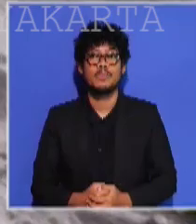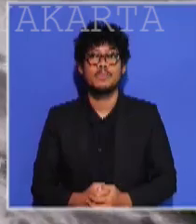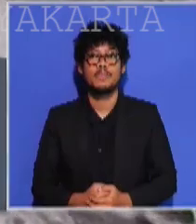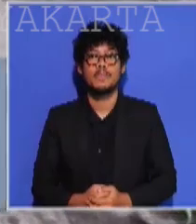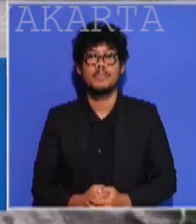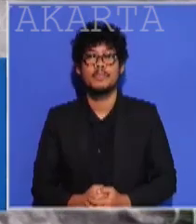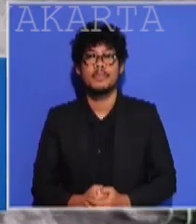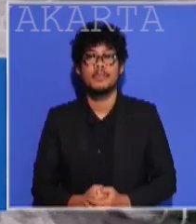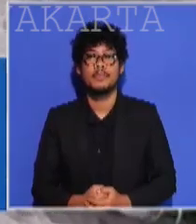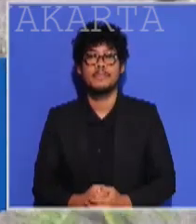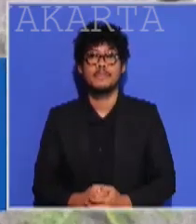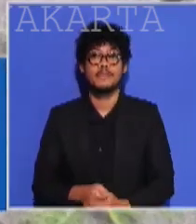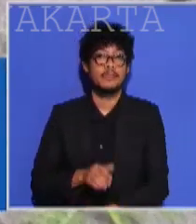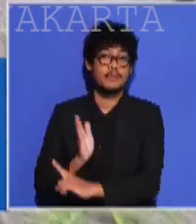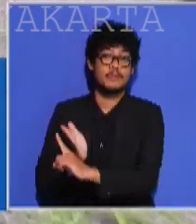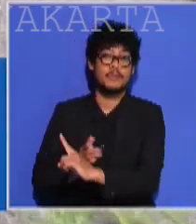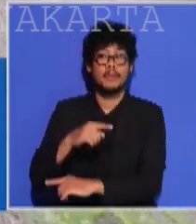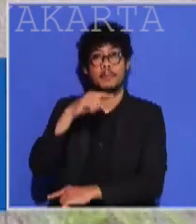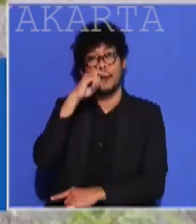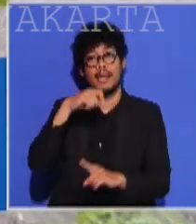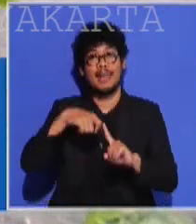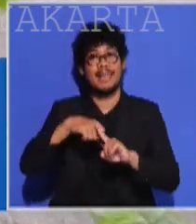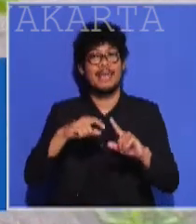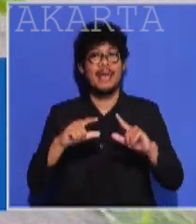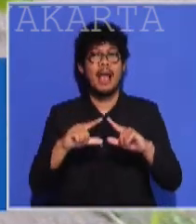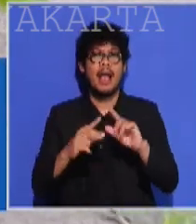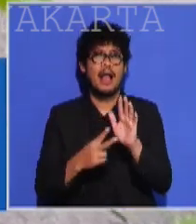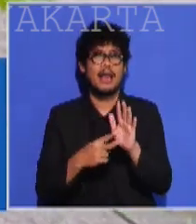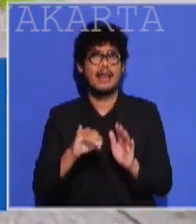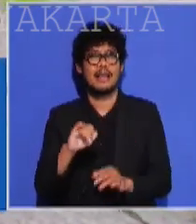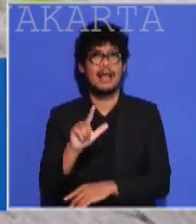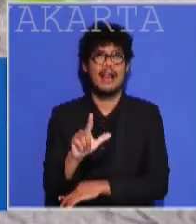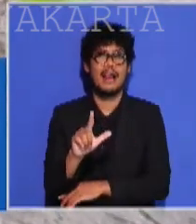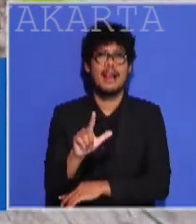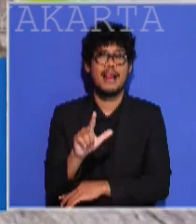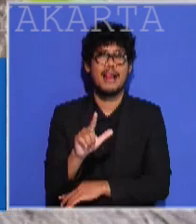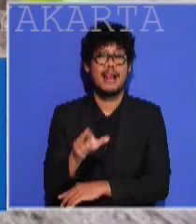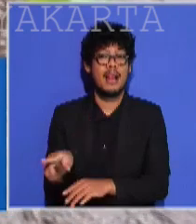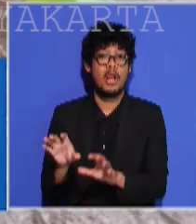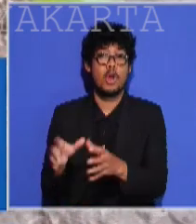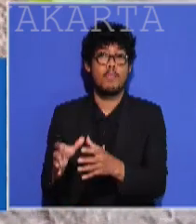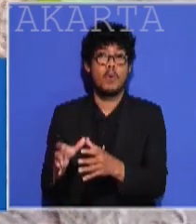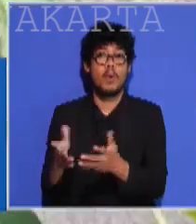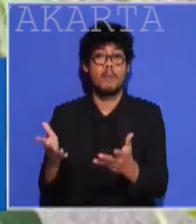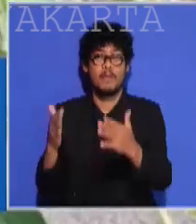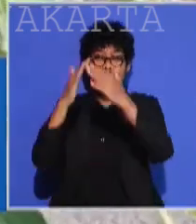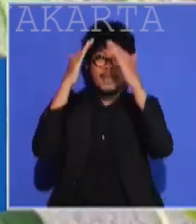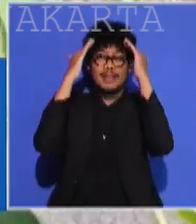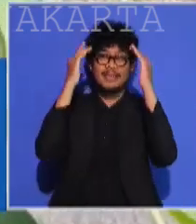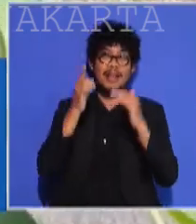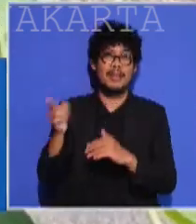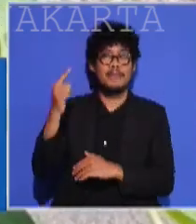Pak Kancil, sakmene warga Sri Gading Bantul mbok bilih pancen kalebet kadang tani ingkang kreatif mupangataken